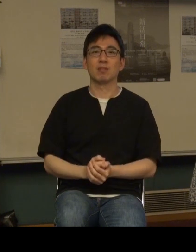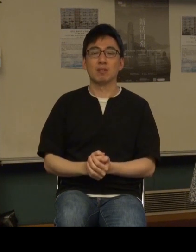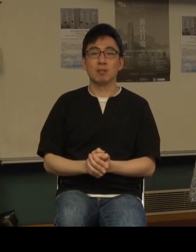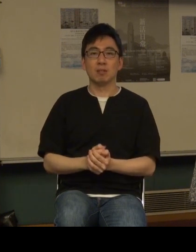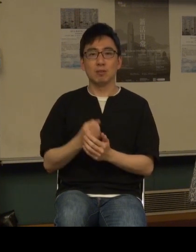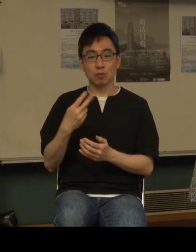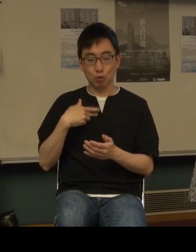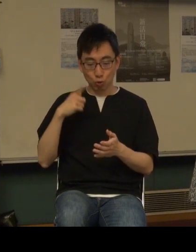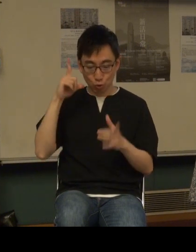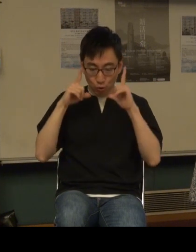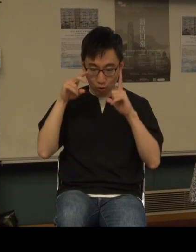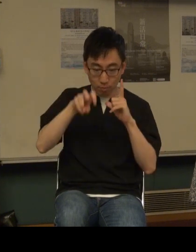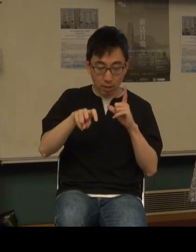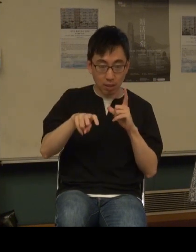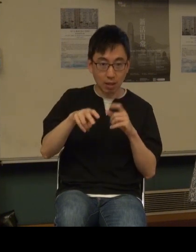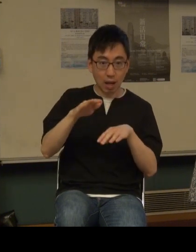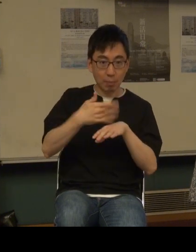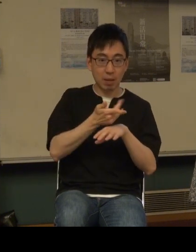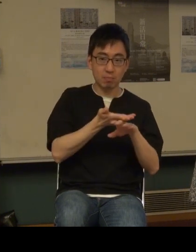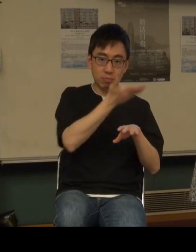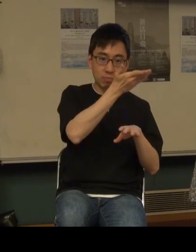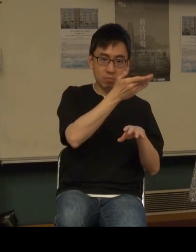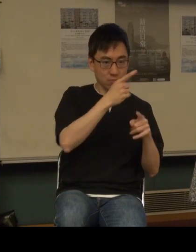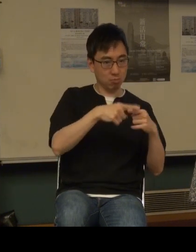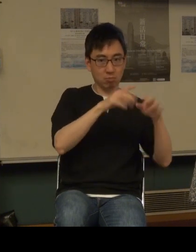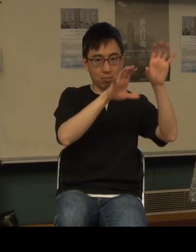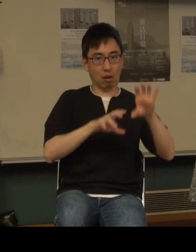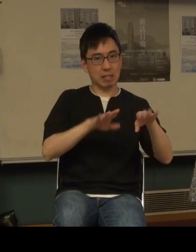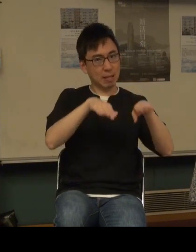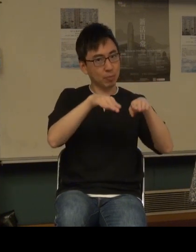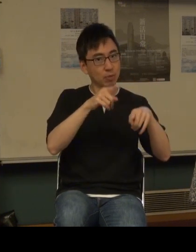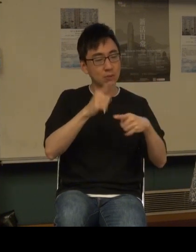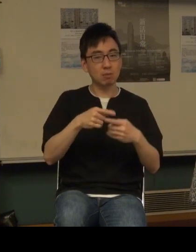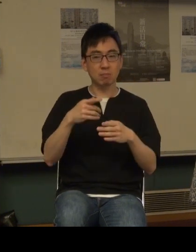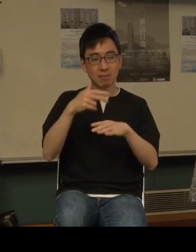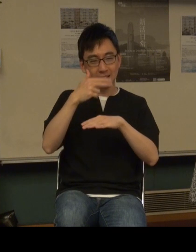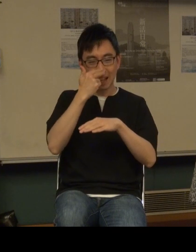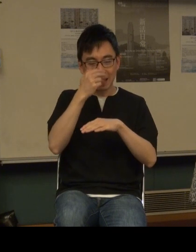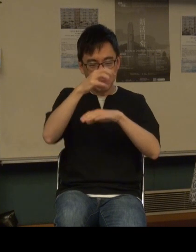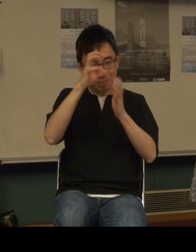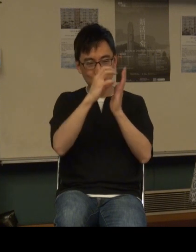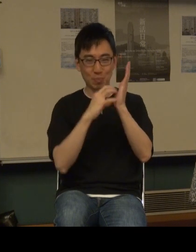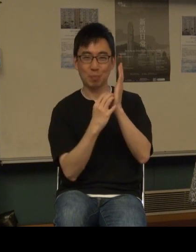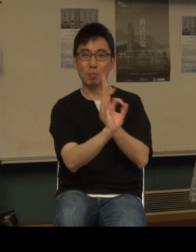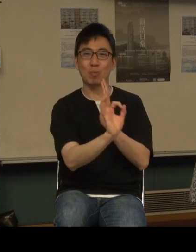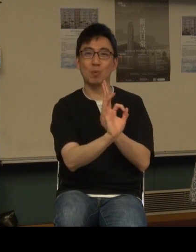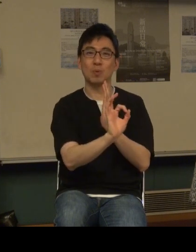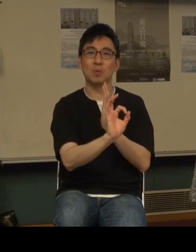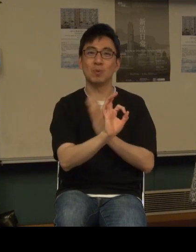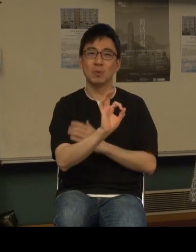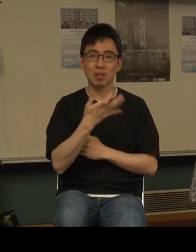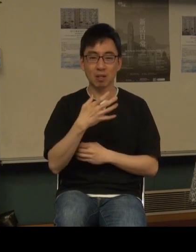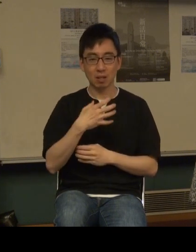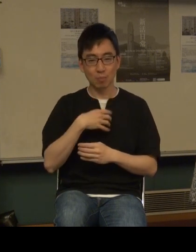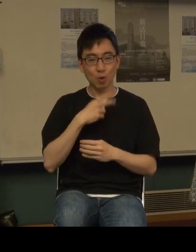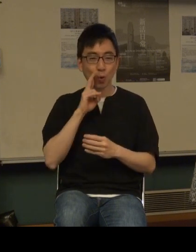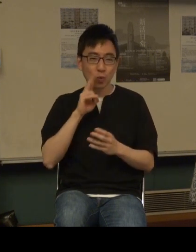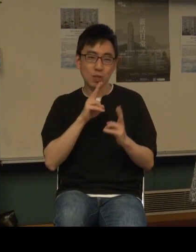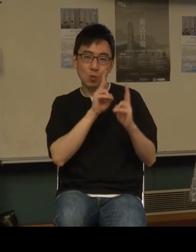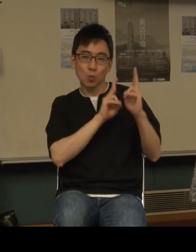到嗰幾個建築物咧，都一脈相承嘅，都係冇乜嘅裝飾物，但係佢有一個即係好似古建築